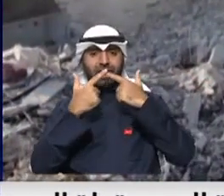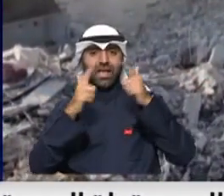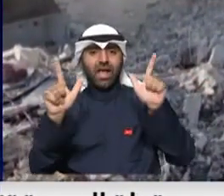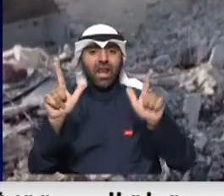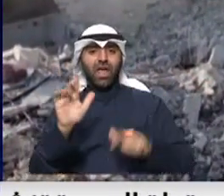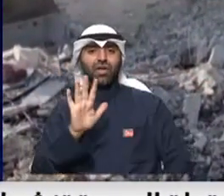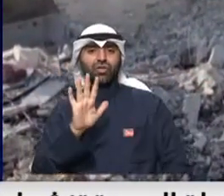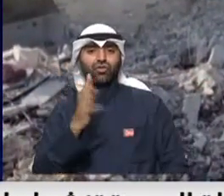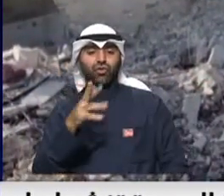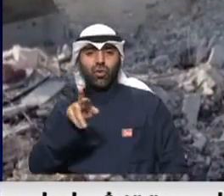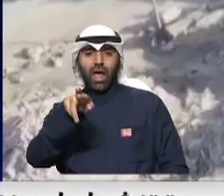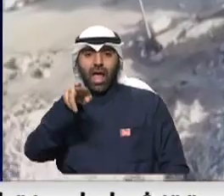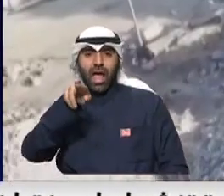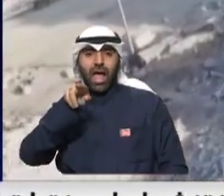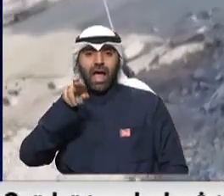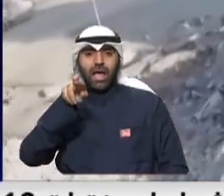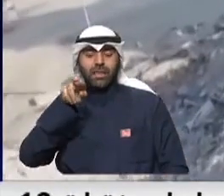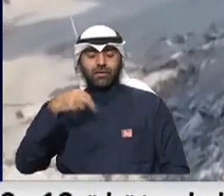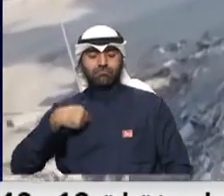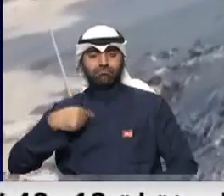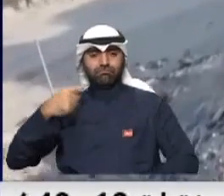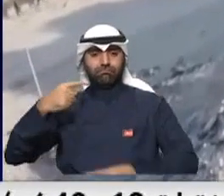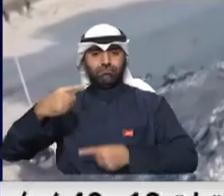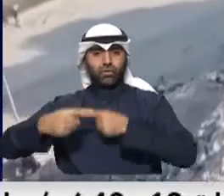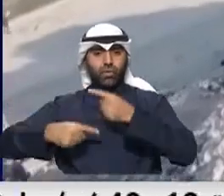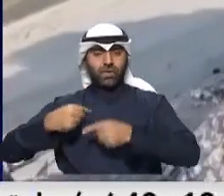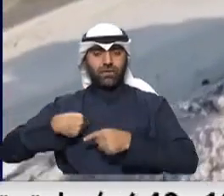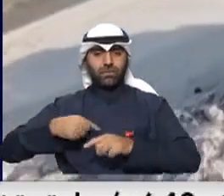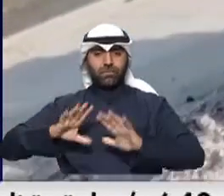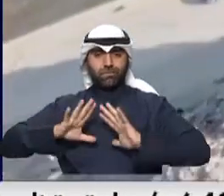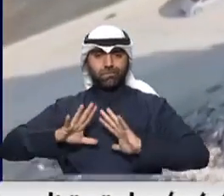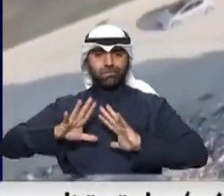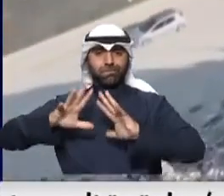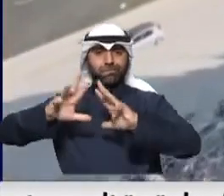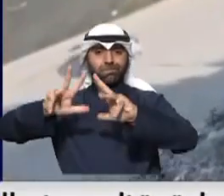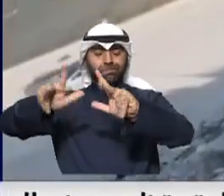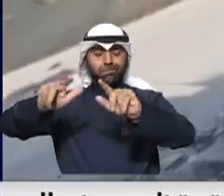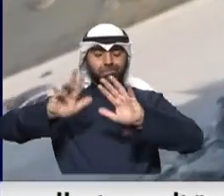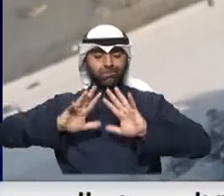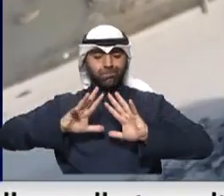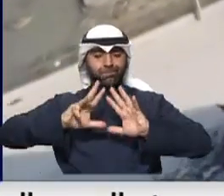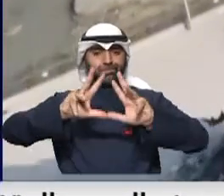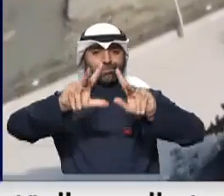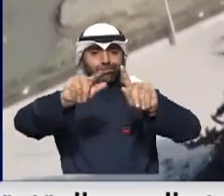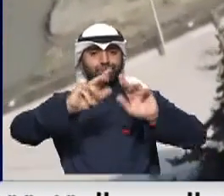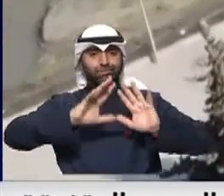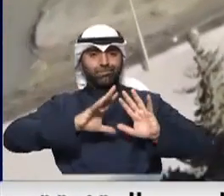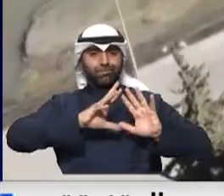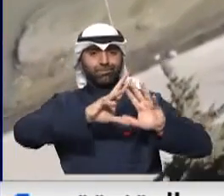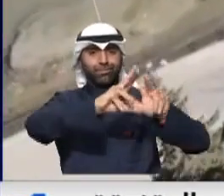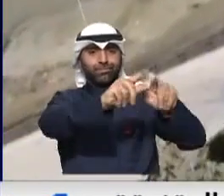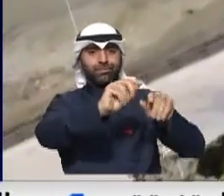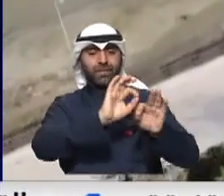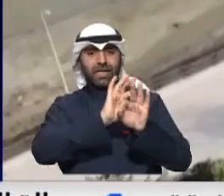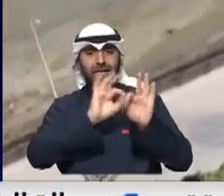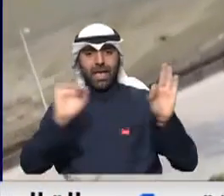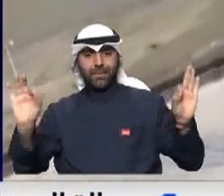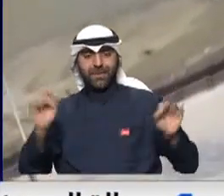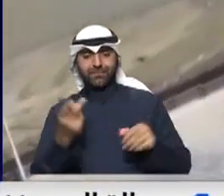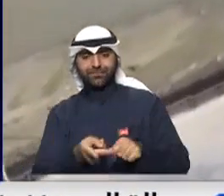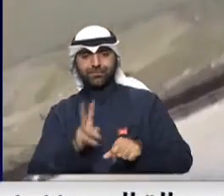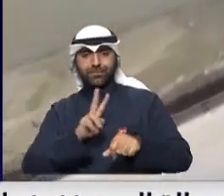غد الأحد سيتم الإعلان انتهاء من عمليات البحث والمباشرة في